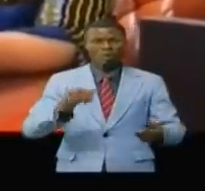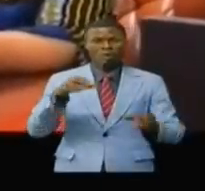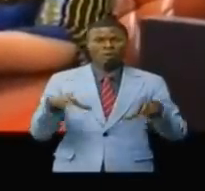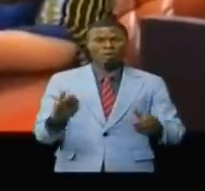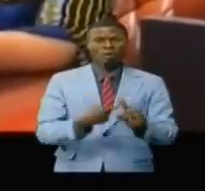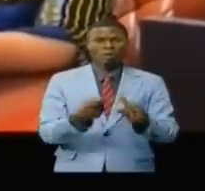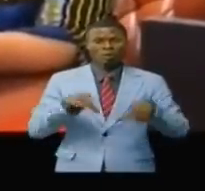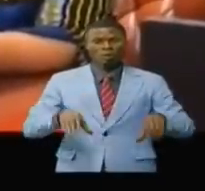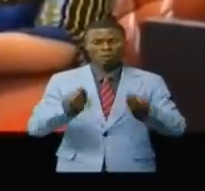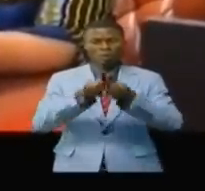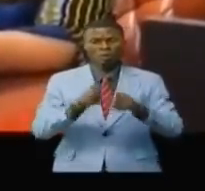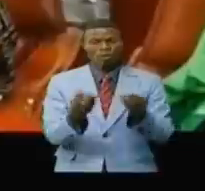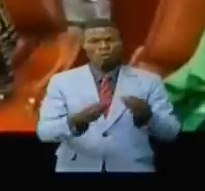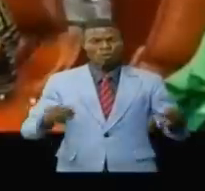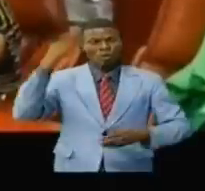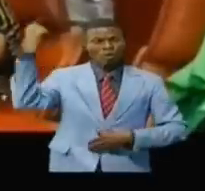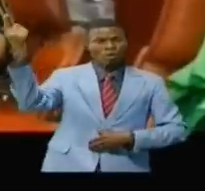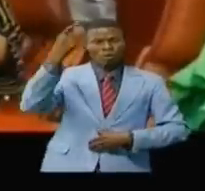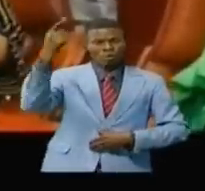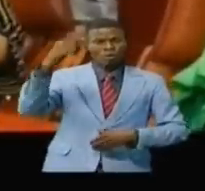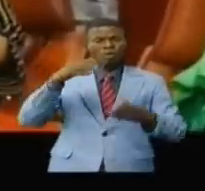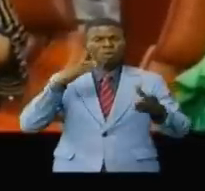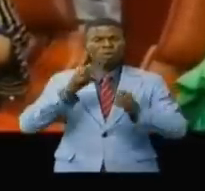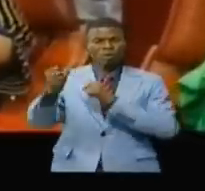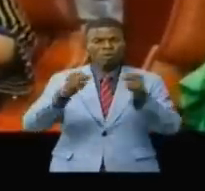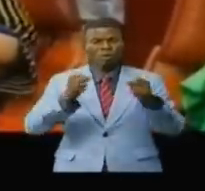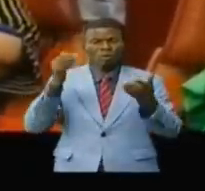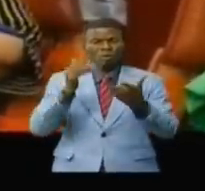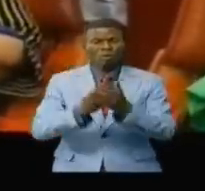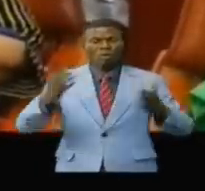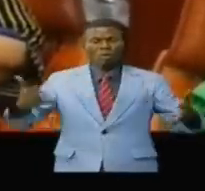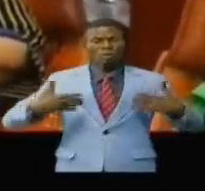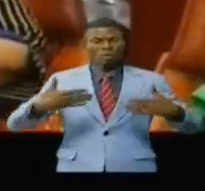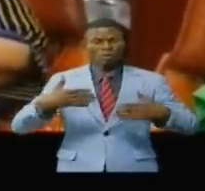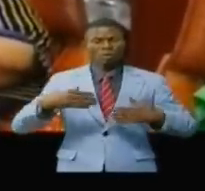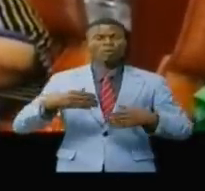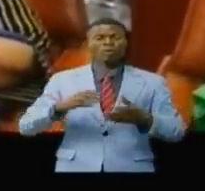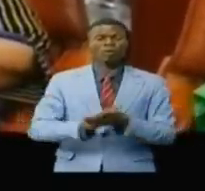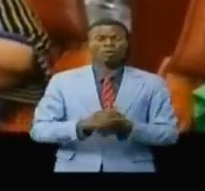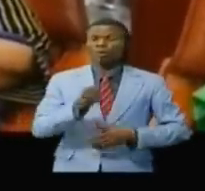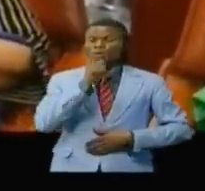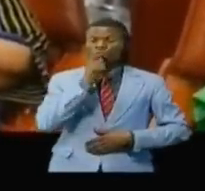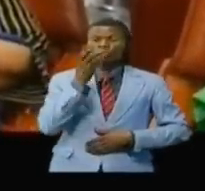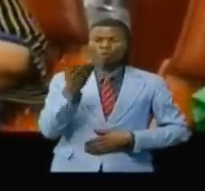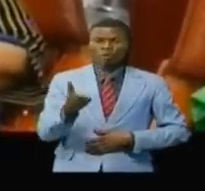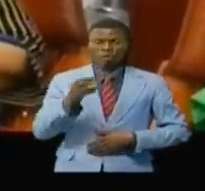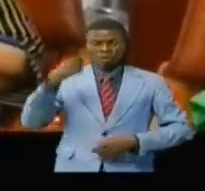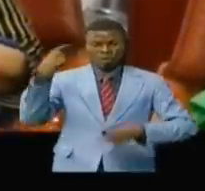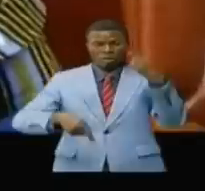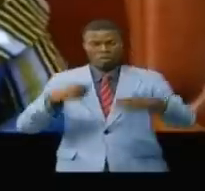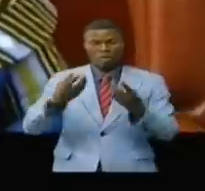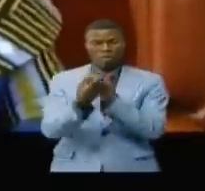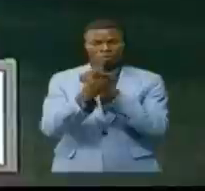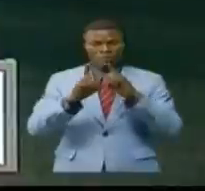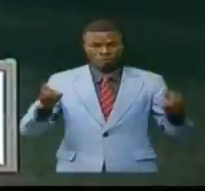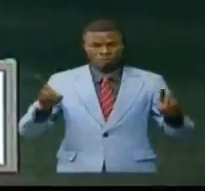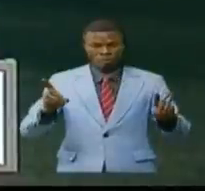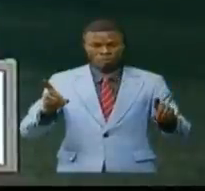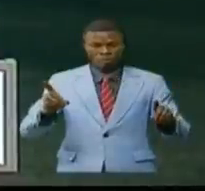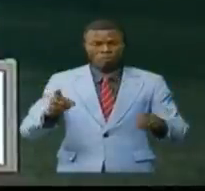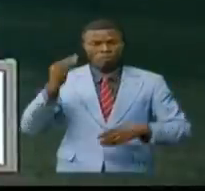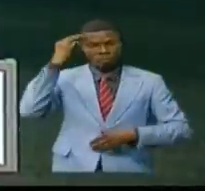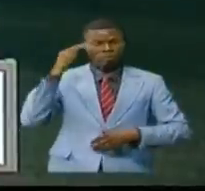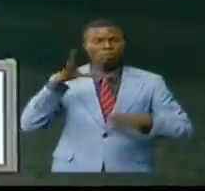Congolais, mais aussi pour le monde à travers la lutte contre les réchauffements climatiques. Après débat et délibération,